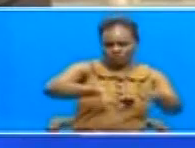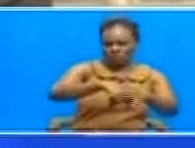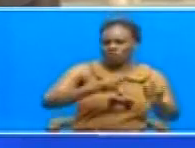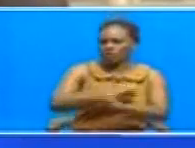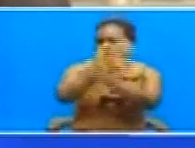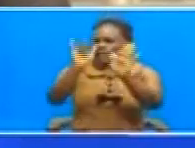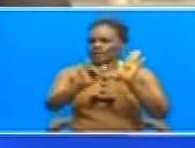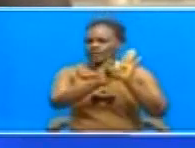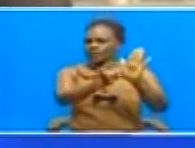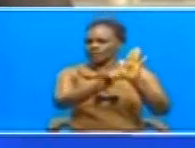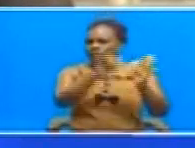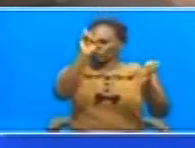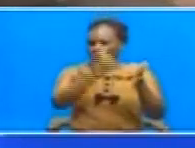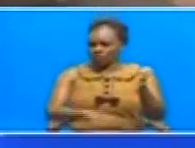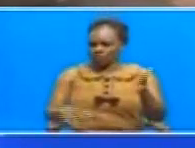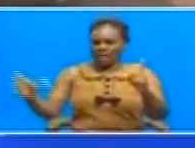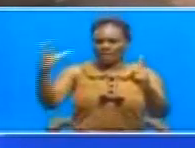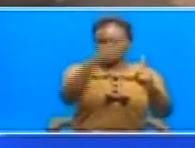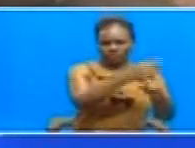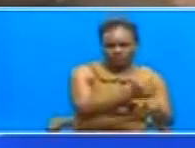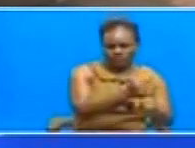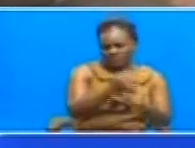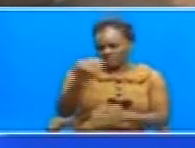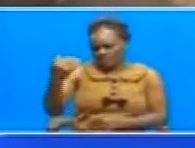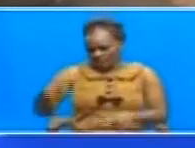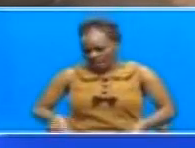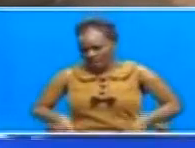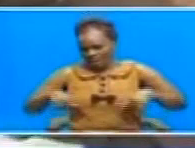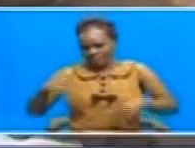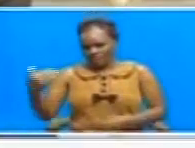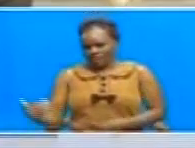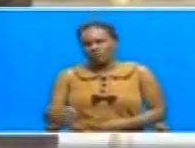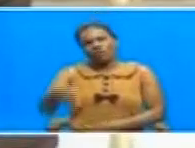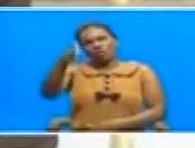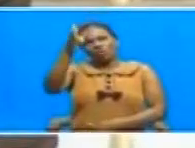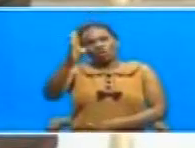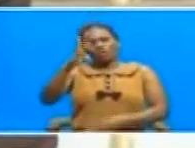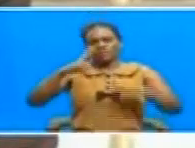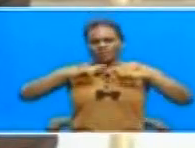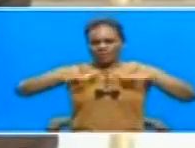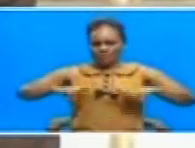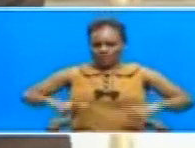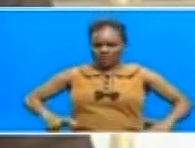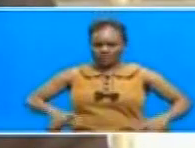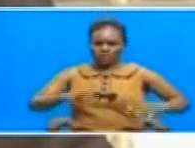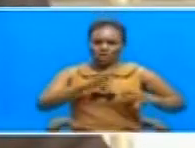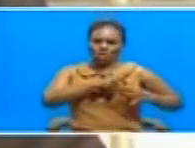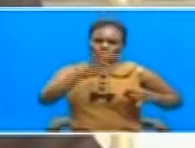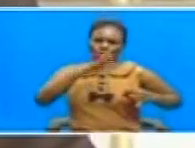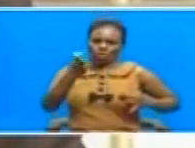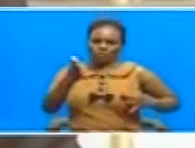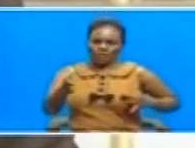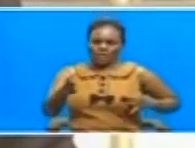clear indications of his accomplishment in his young life. May God rest his soul